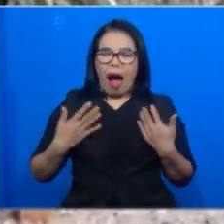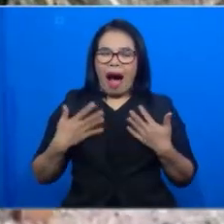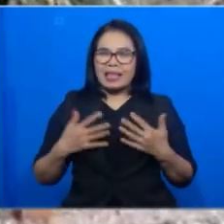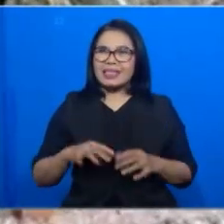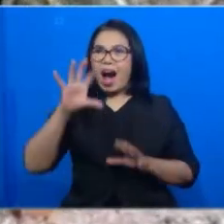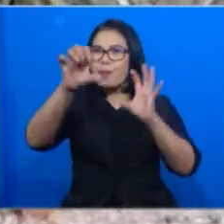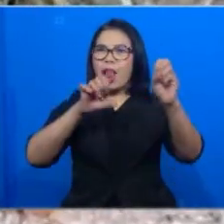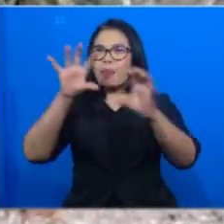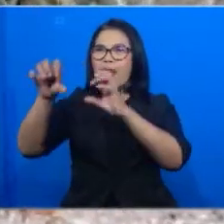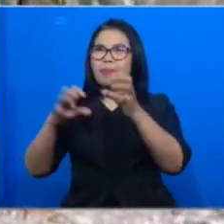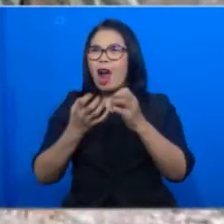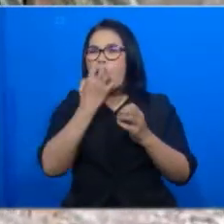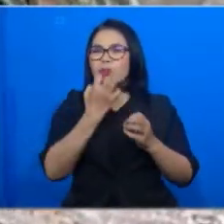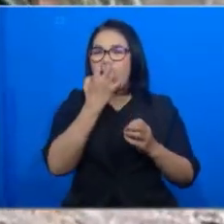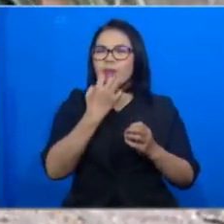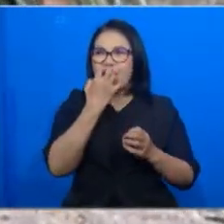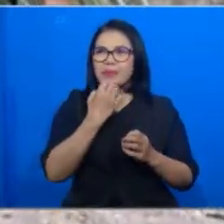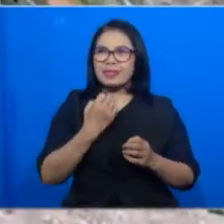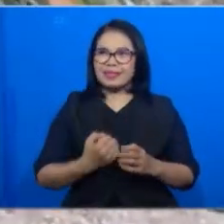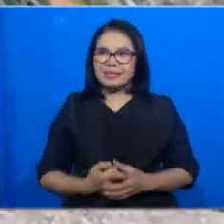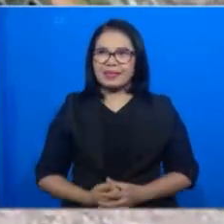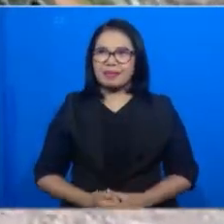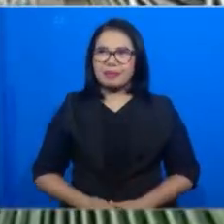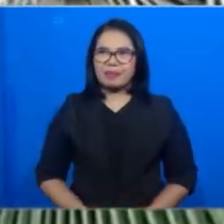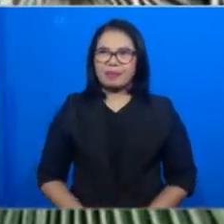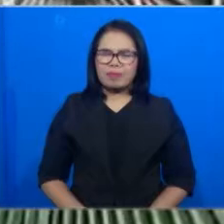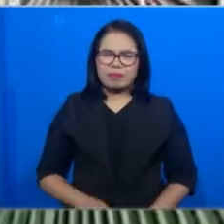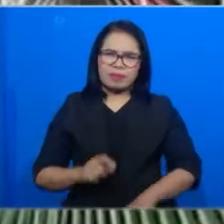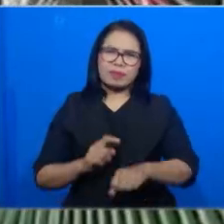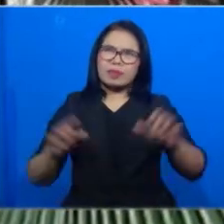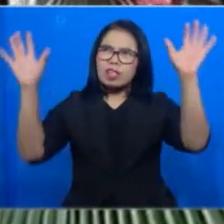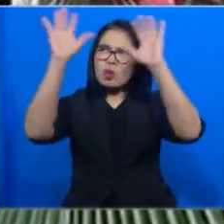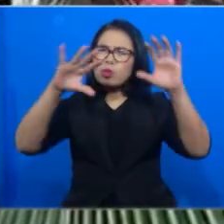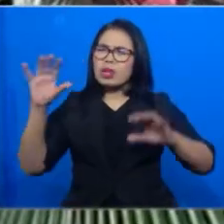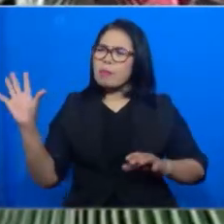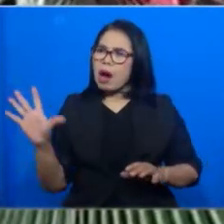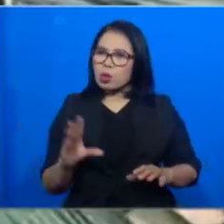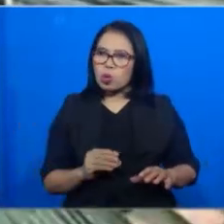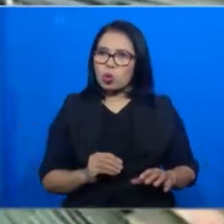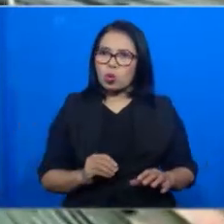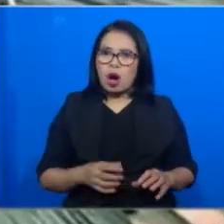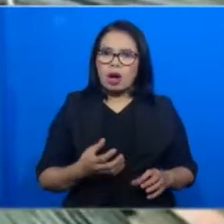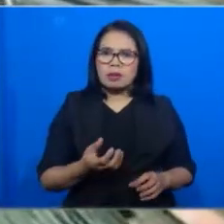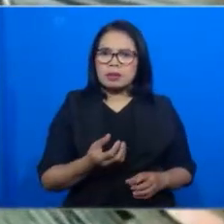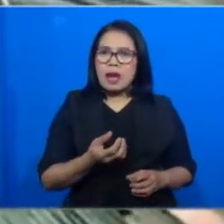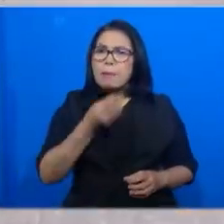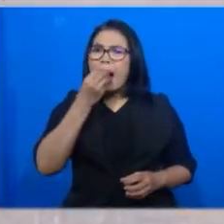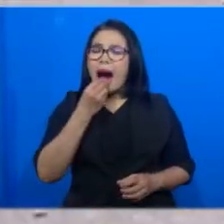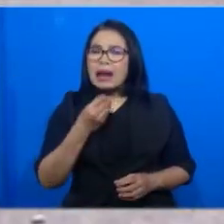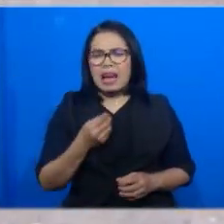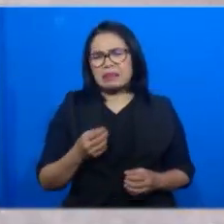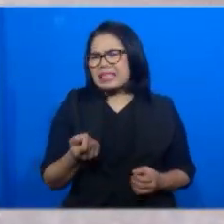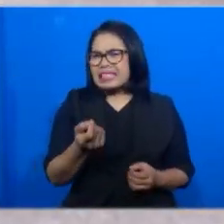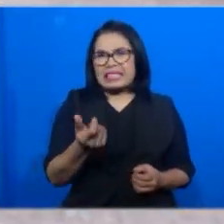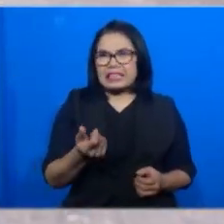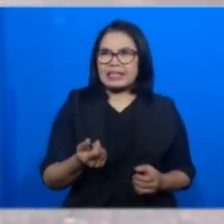oleh warga. Pasalnya selama musim kemarau, para monyet kesulitan mendapatkan makanan. Tradisi yang digelar setiap musim kemarau ini